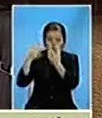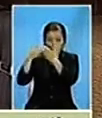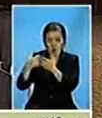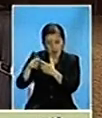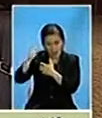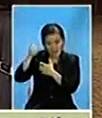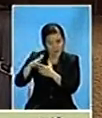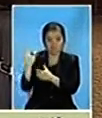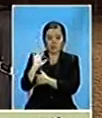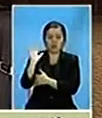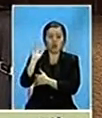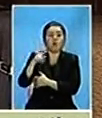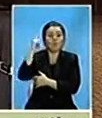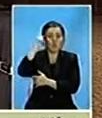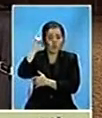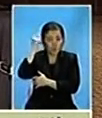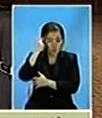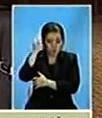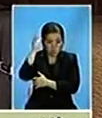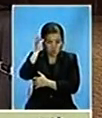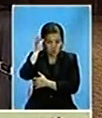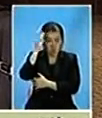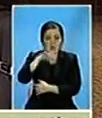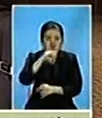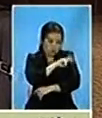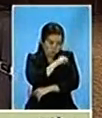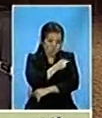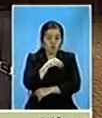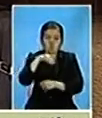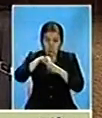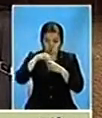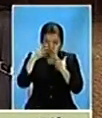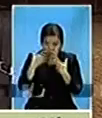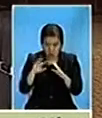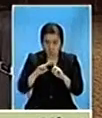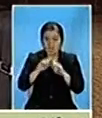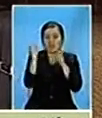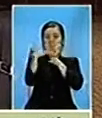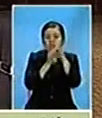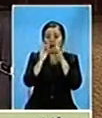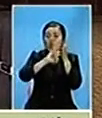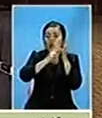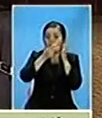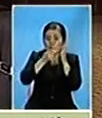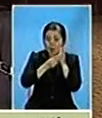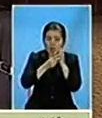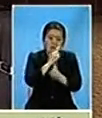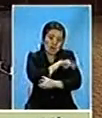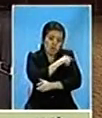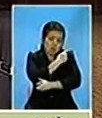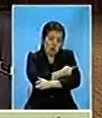ช้อันนั้นเป็นศาสตร์เป็นความรู้อยู่แต่ความหมายที่กล่าวนั้นหมายถึงแพทย์แผนไทยประ